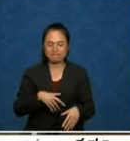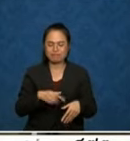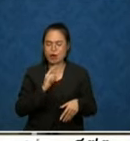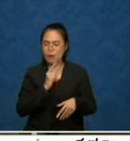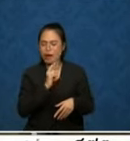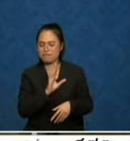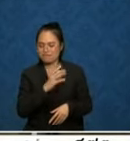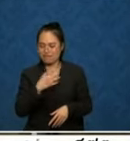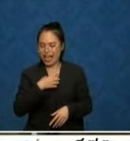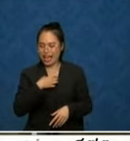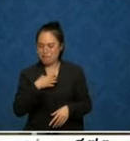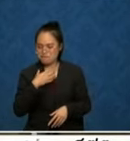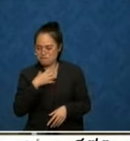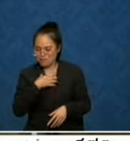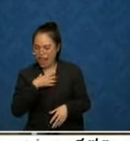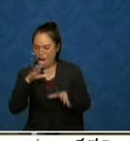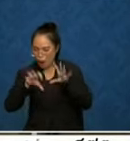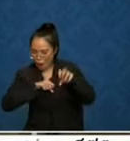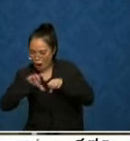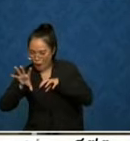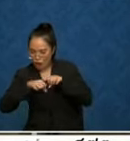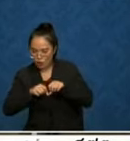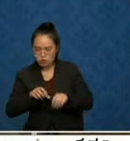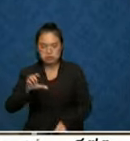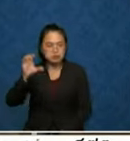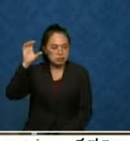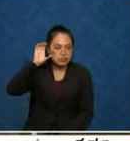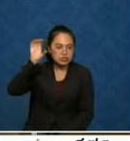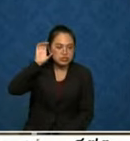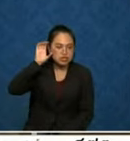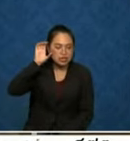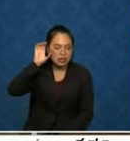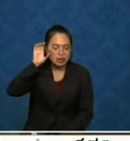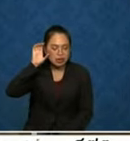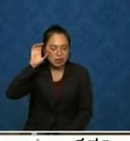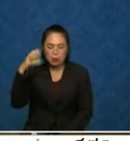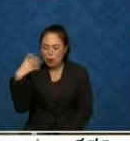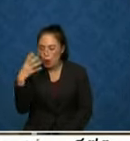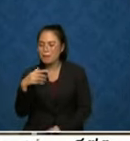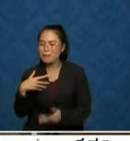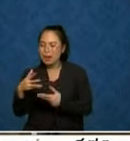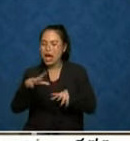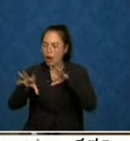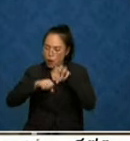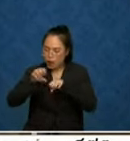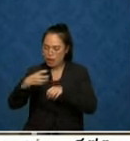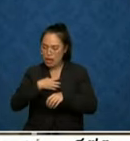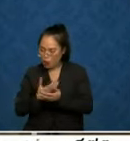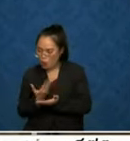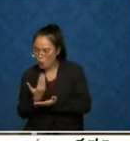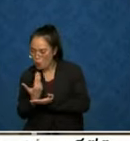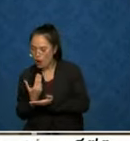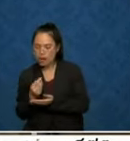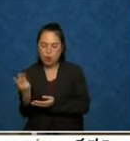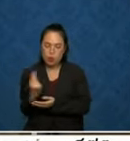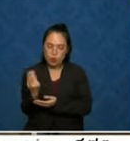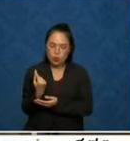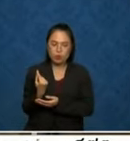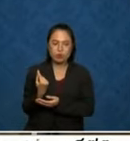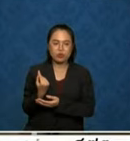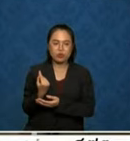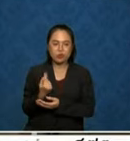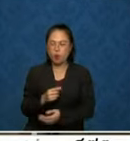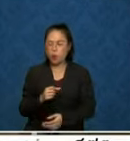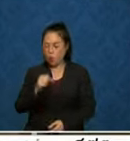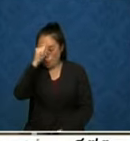ามีความโลภแล้วก็ไปเชื่อถืออะไรต่างๆเหล่านั้นก็ไม่อยากจะพูดว่าคนโง่